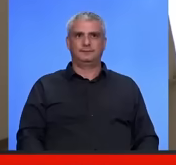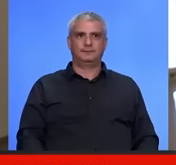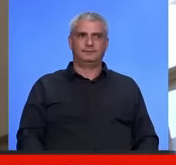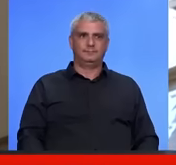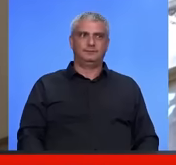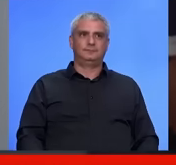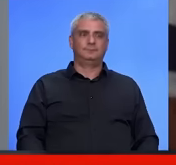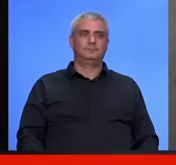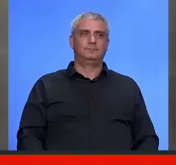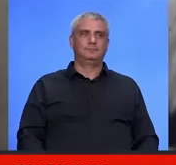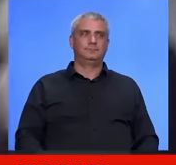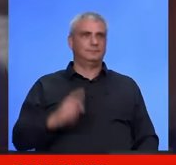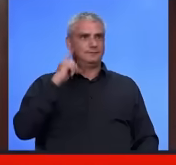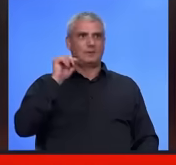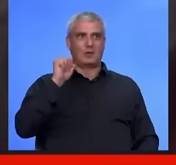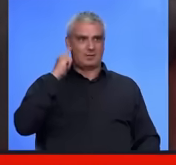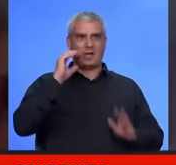חזקה. עונה!